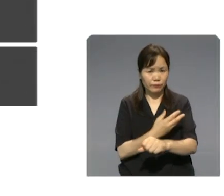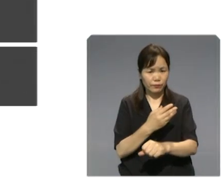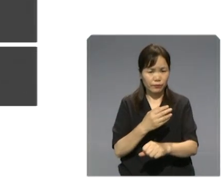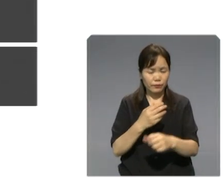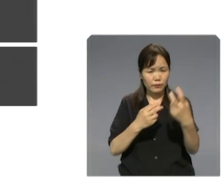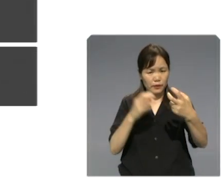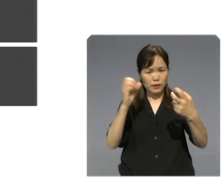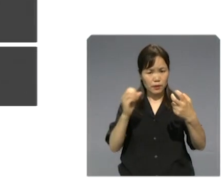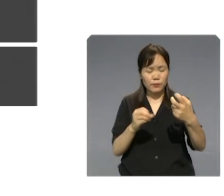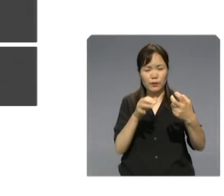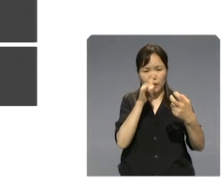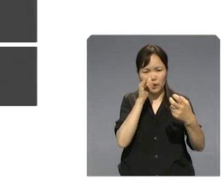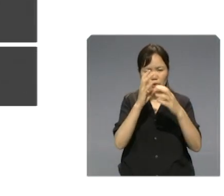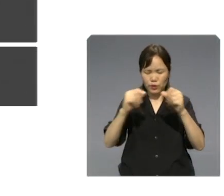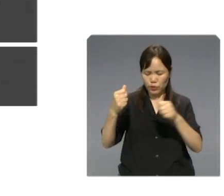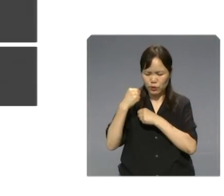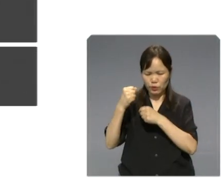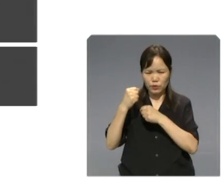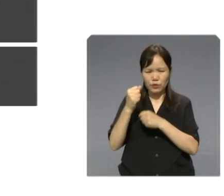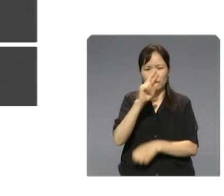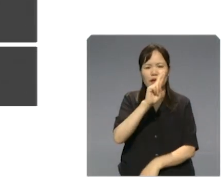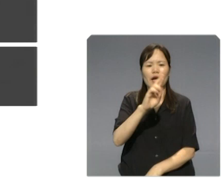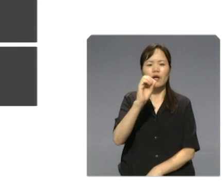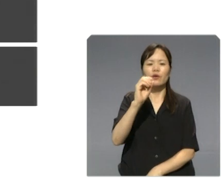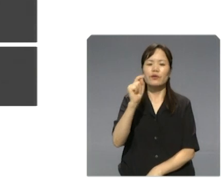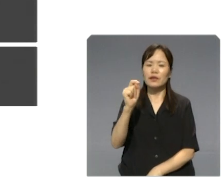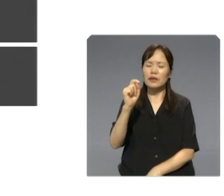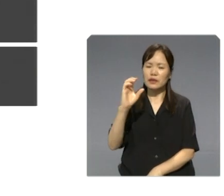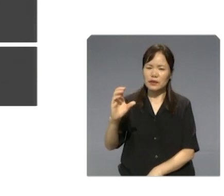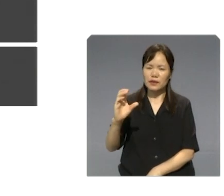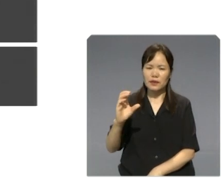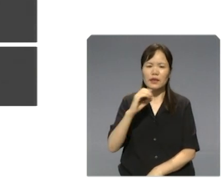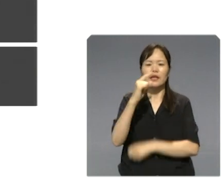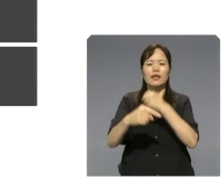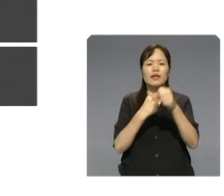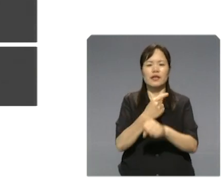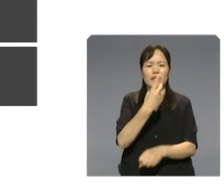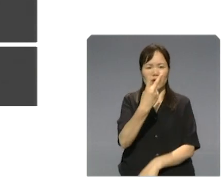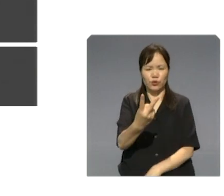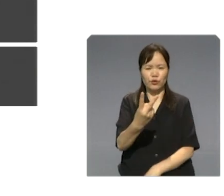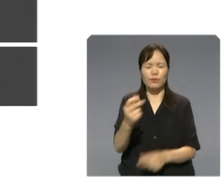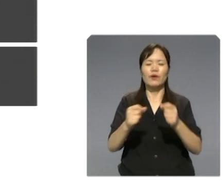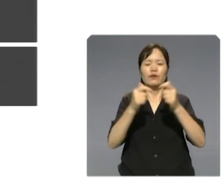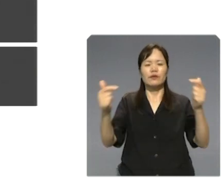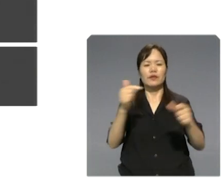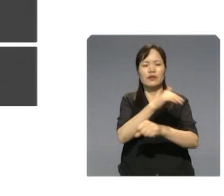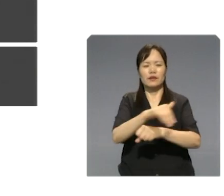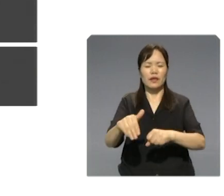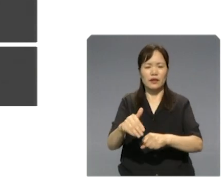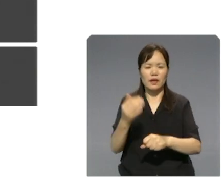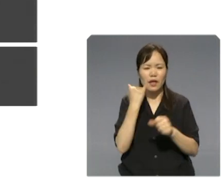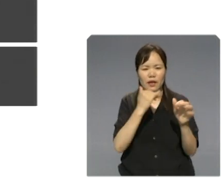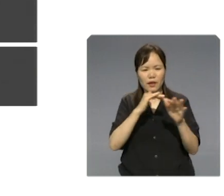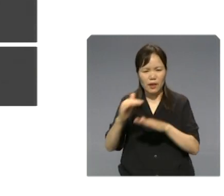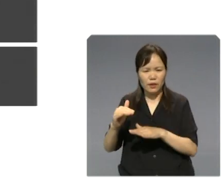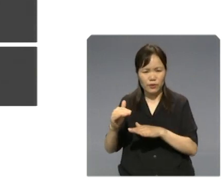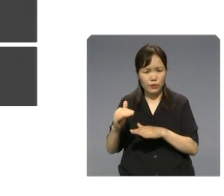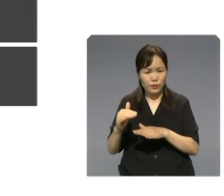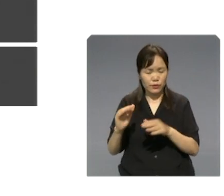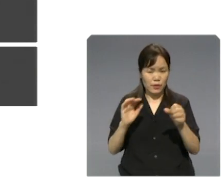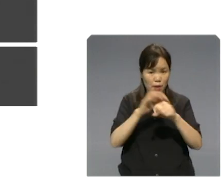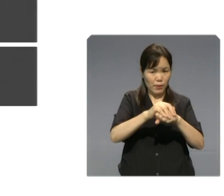70%를 배출하는 육군 학군장교 선발을 매년 두 차례로 늘린다는 구상입니다 해군 해병대도